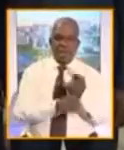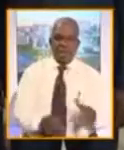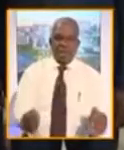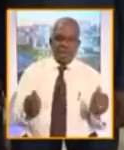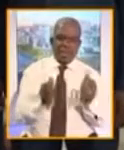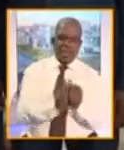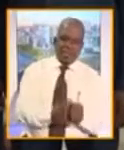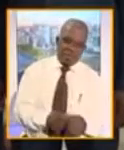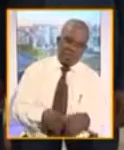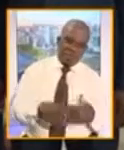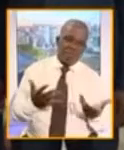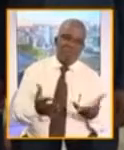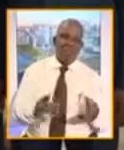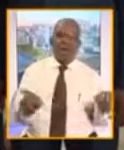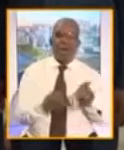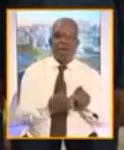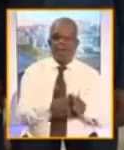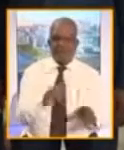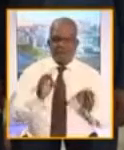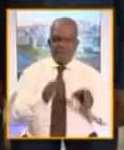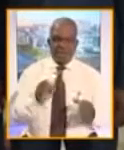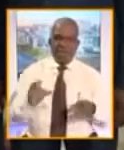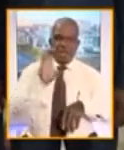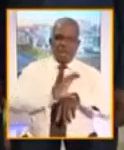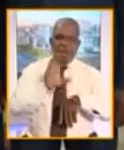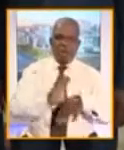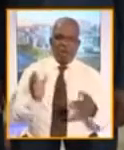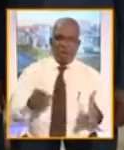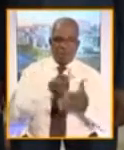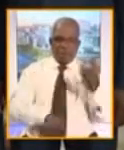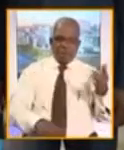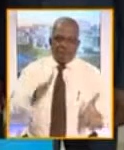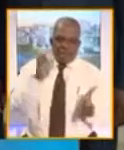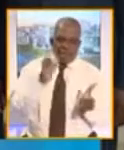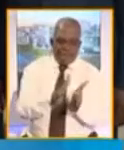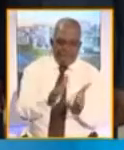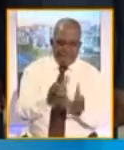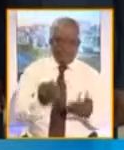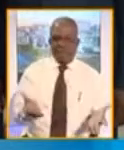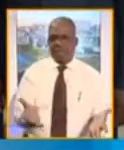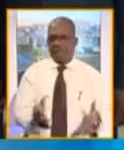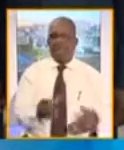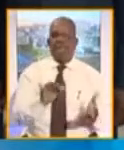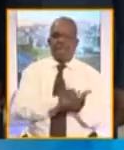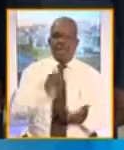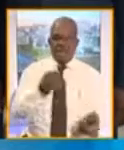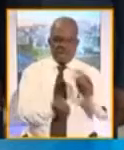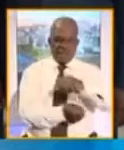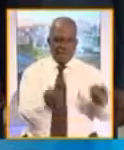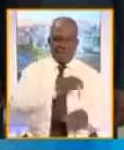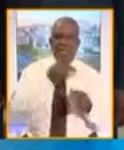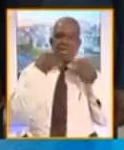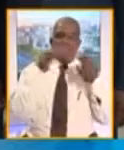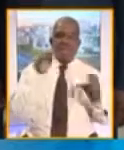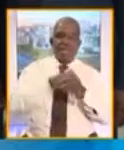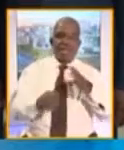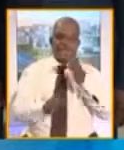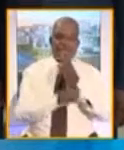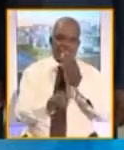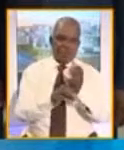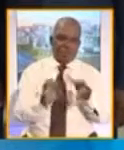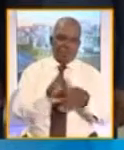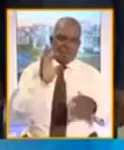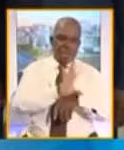Malgré la chute des prix du cacao, de solides performances économiques sont poursuivies